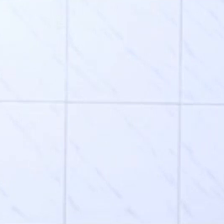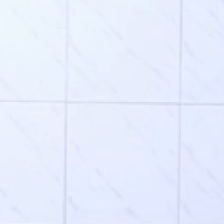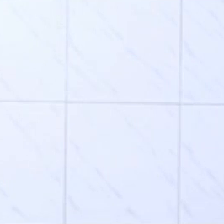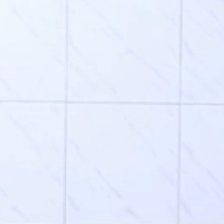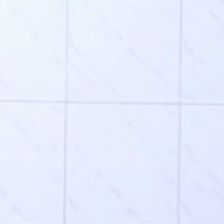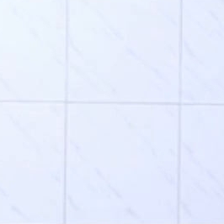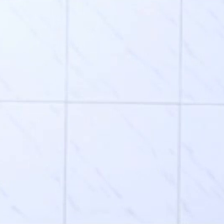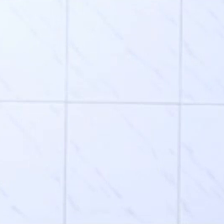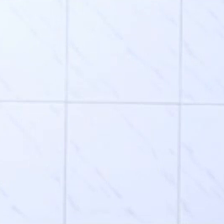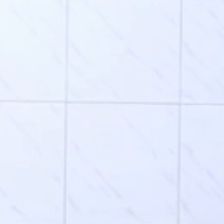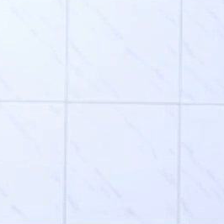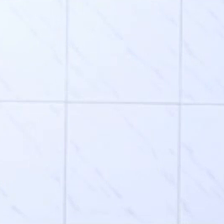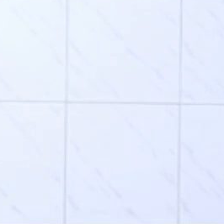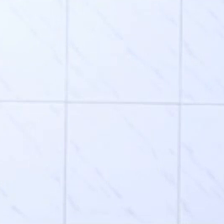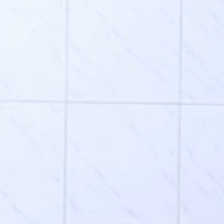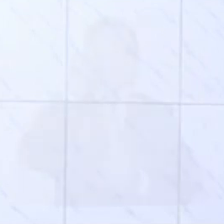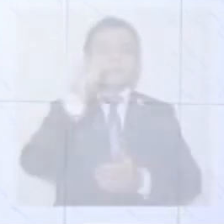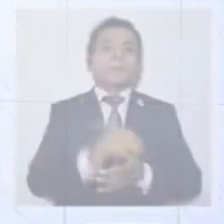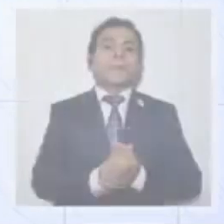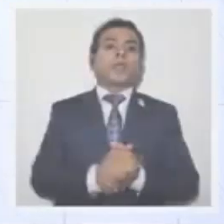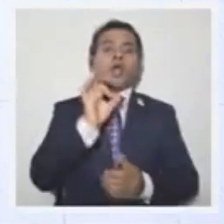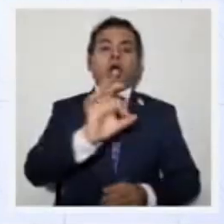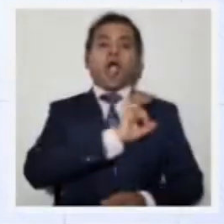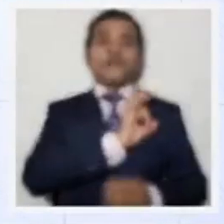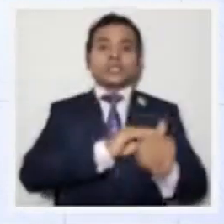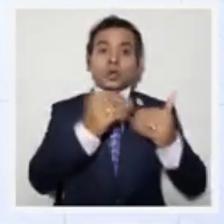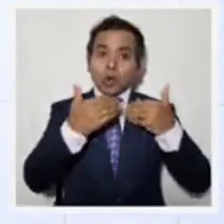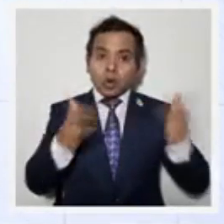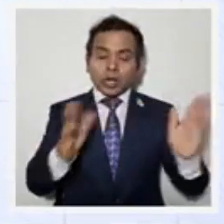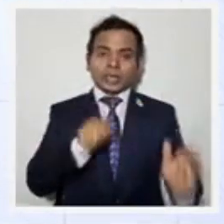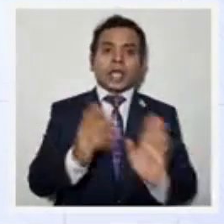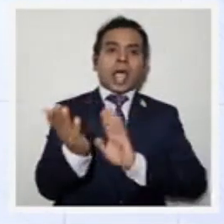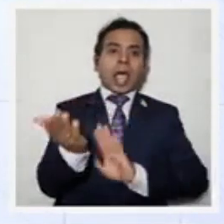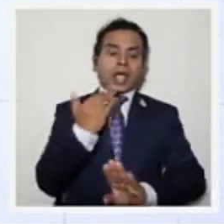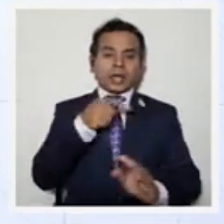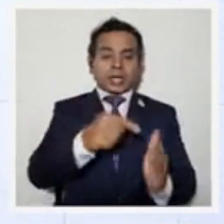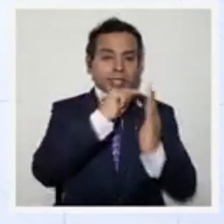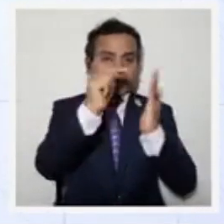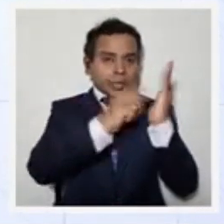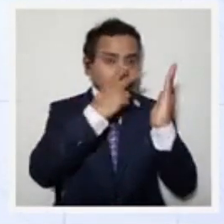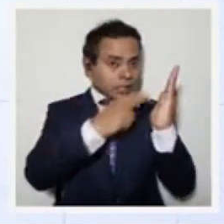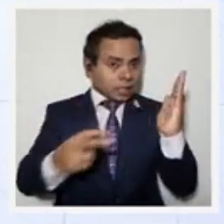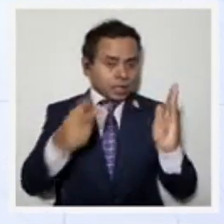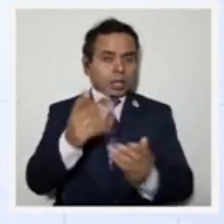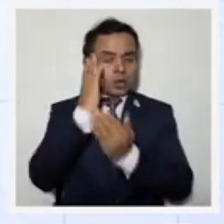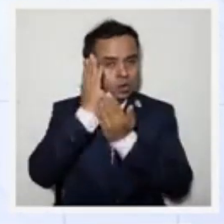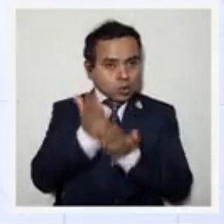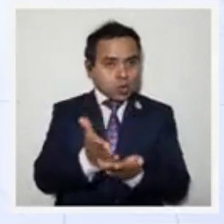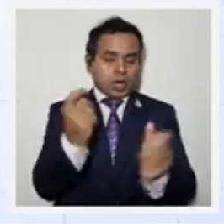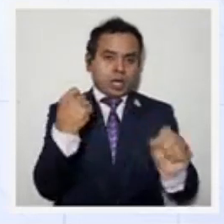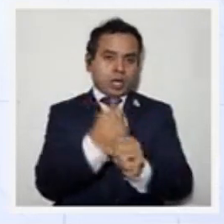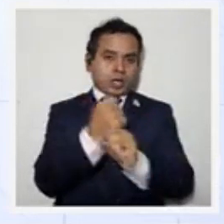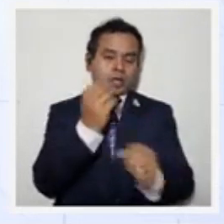করতে স্বাস্থ্য অধিদপ্তর বিশেষভাবে অনুরোধ করেছেন। যারা ভবিষ্যতে এই ধরনের প্রতিষ্ঠান খুলবেন, তারা